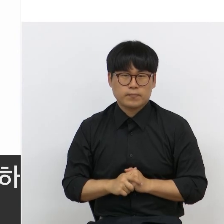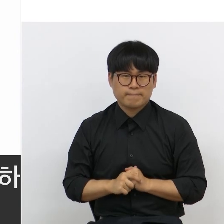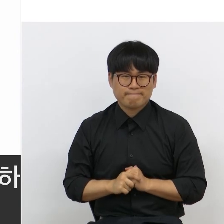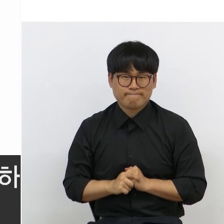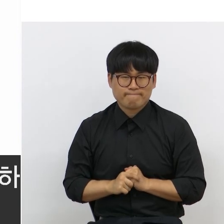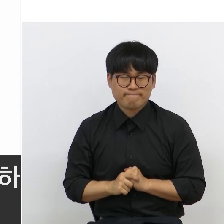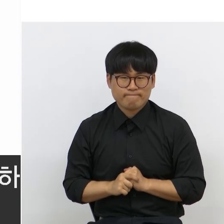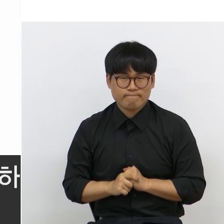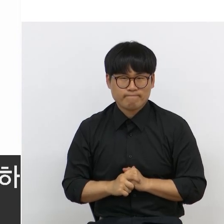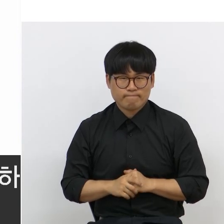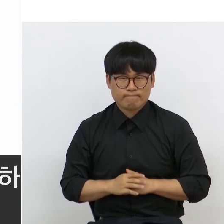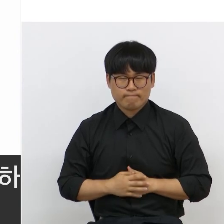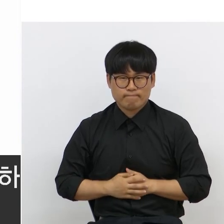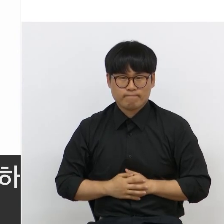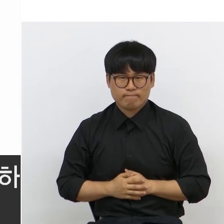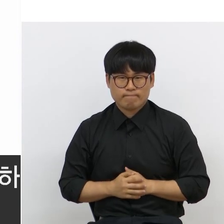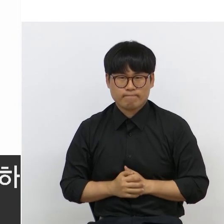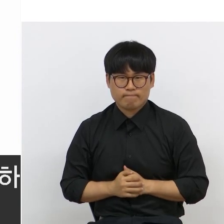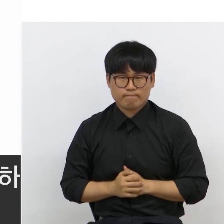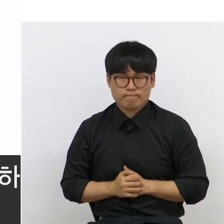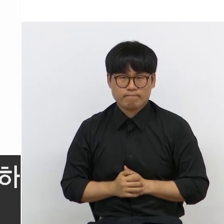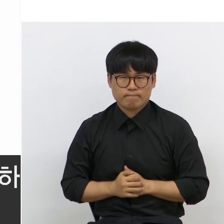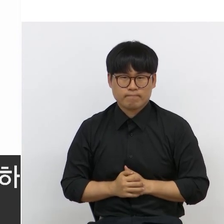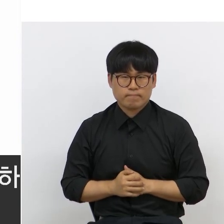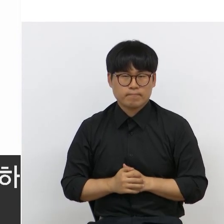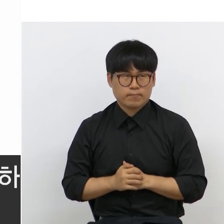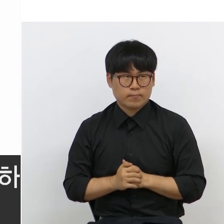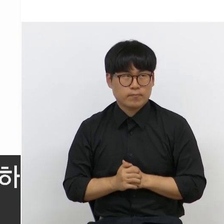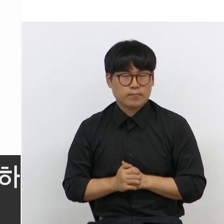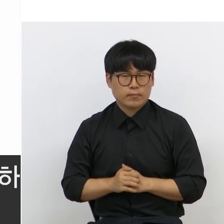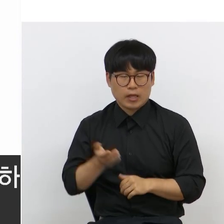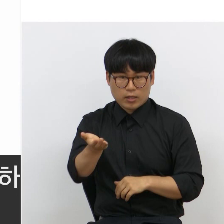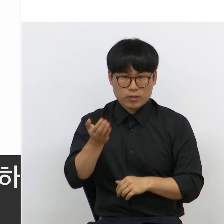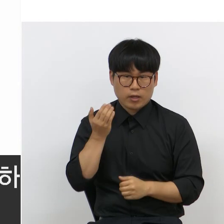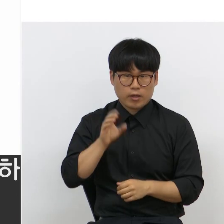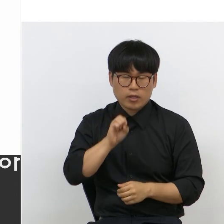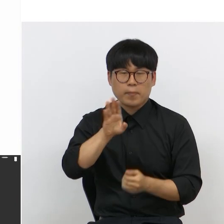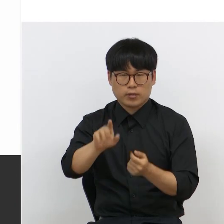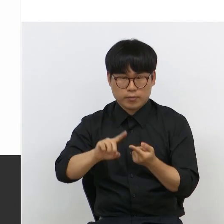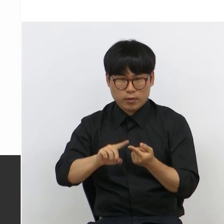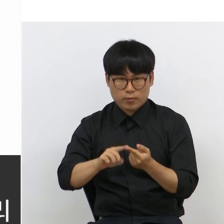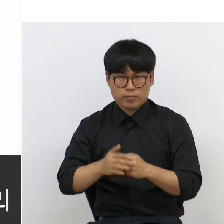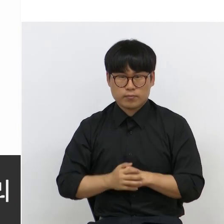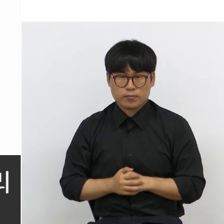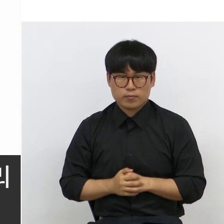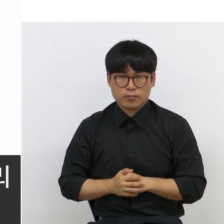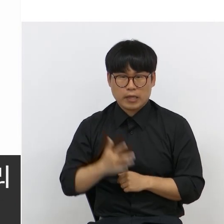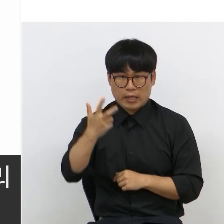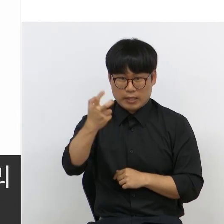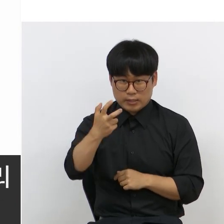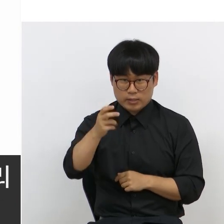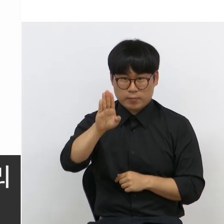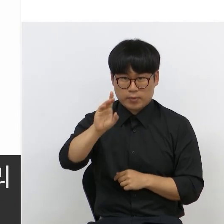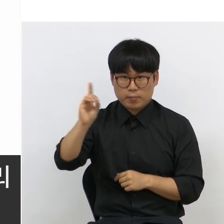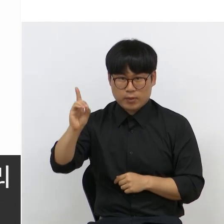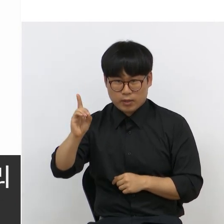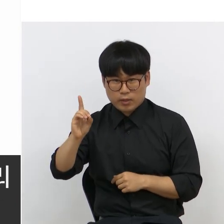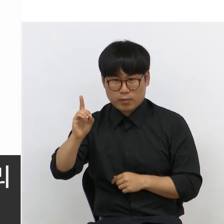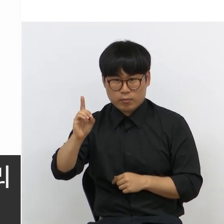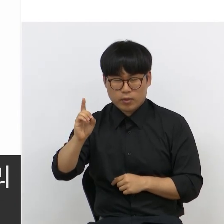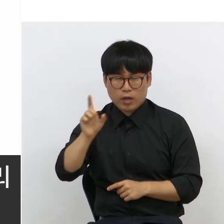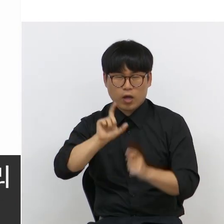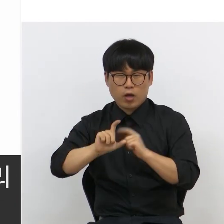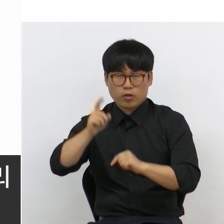우리 보험 기준에 대해서 이따 다른 분도 이제 말씀을 드리지만 그래서 아까 말씀드렸다시피 이제 70dB보다 더